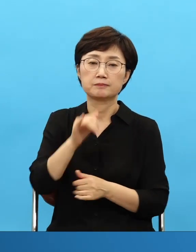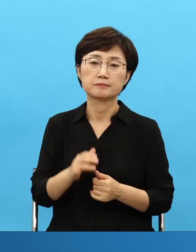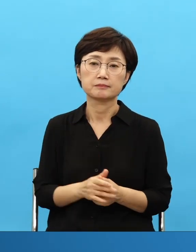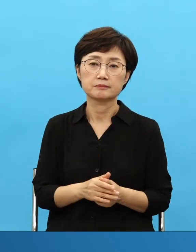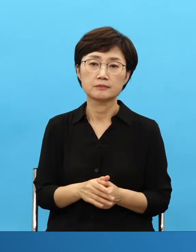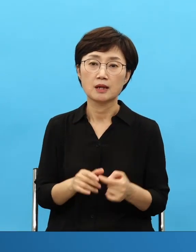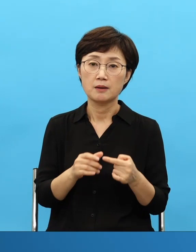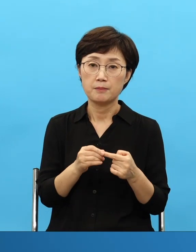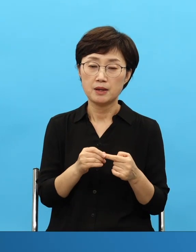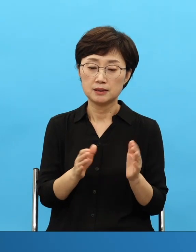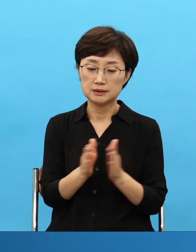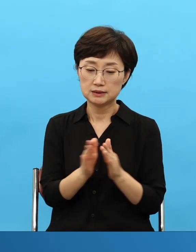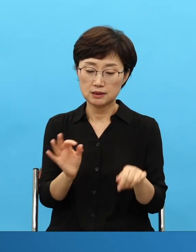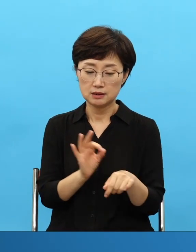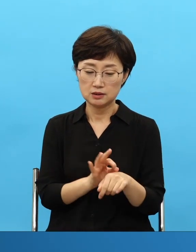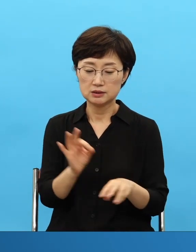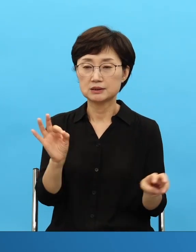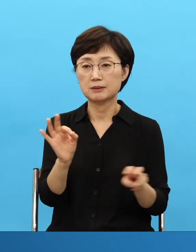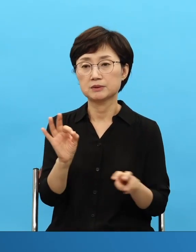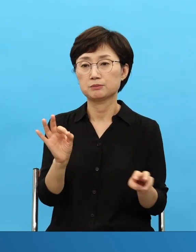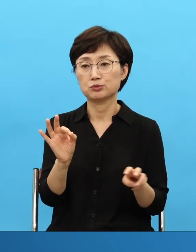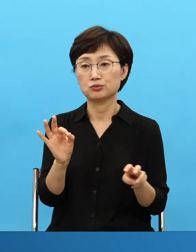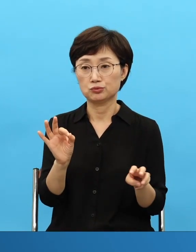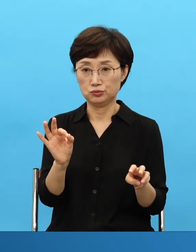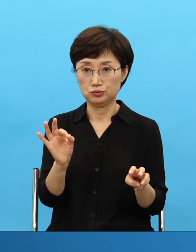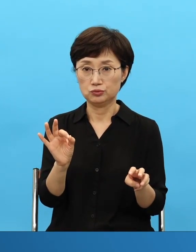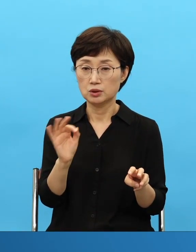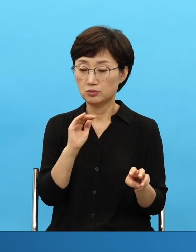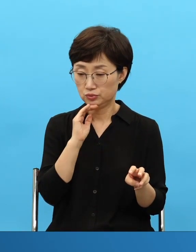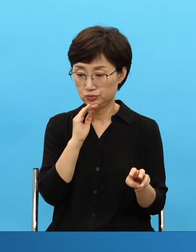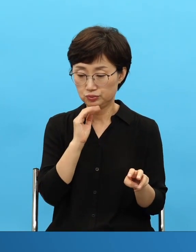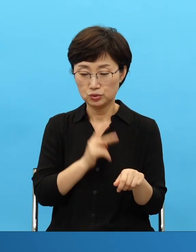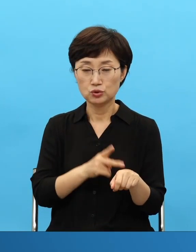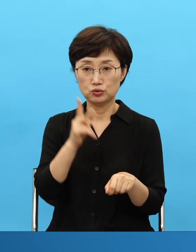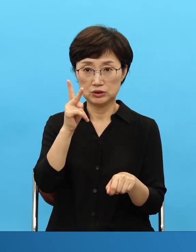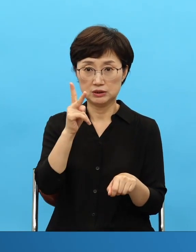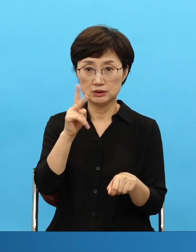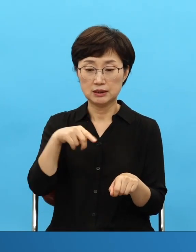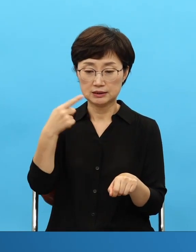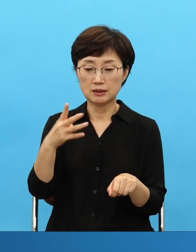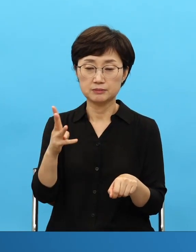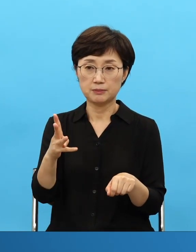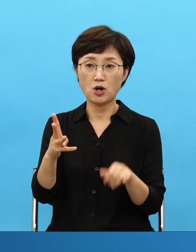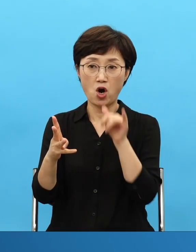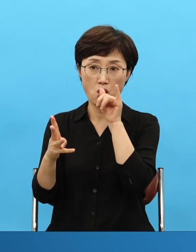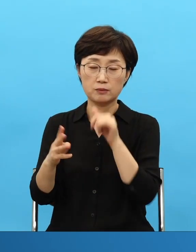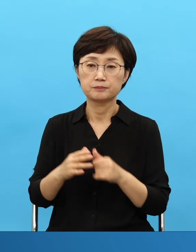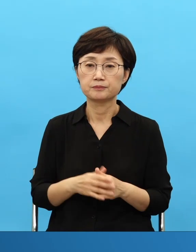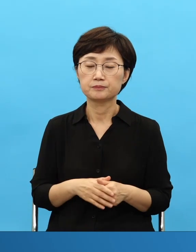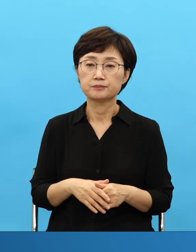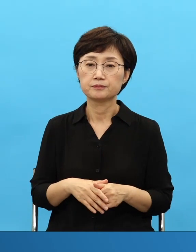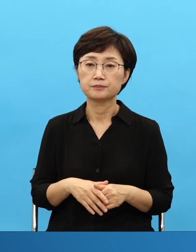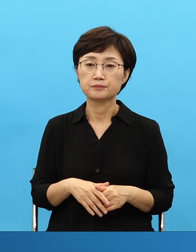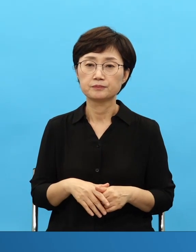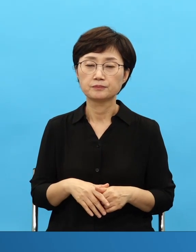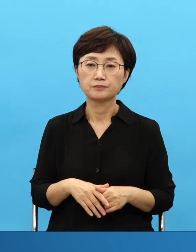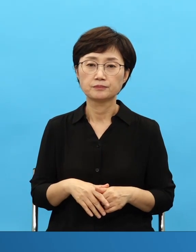1강 말씀이 오전 10시 30분에 시작하고 2강이 오후 2시, 이후 3강이 진행됩니다.